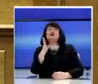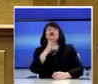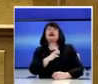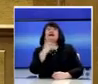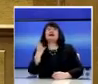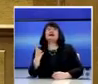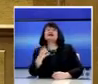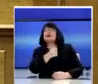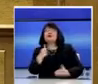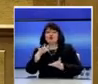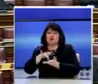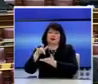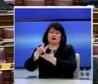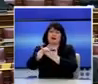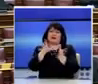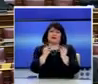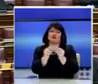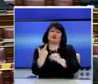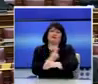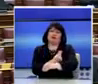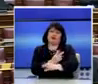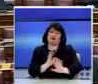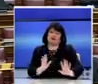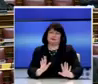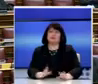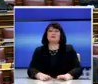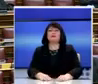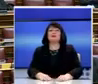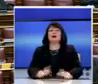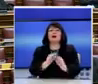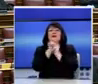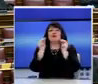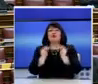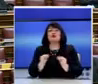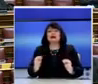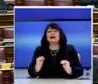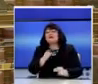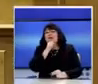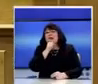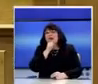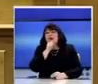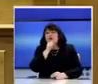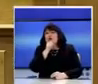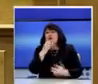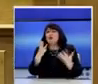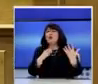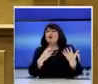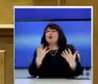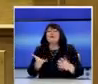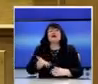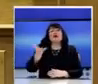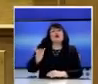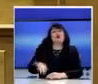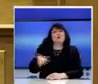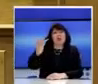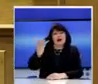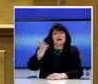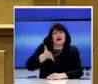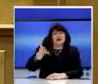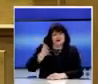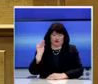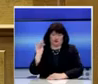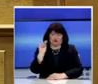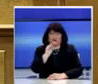144. Με πρώτη συνέπεια, οι ηλικιωμένοι άνω των 85 ετών να